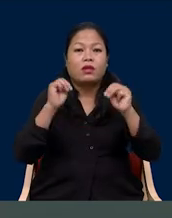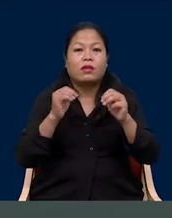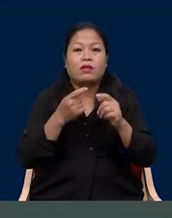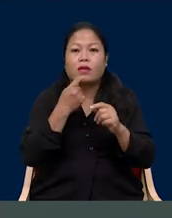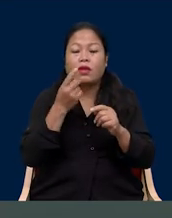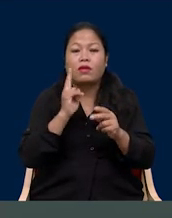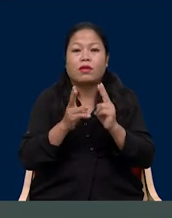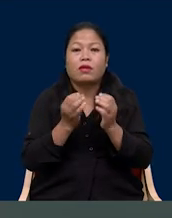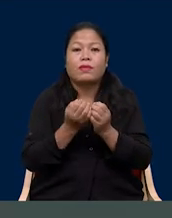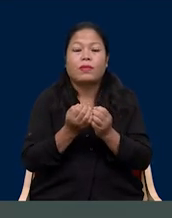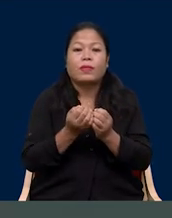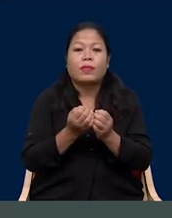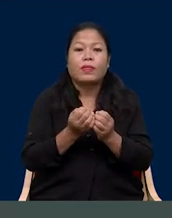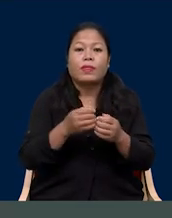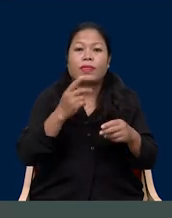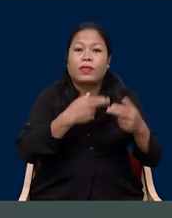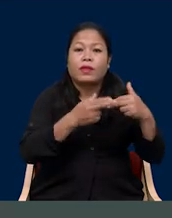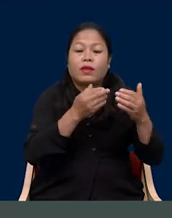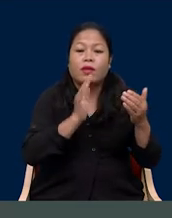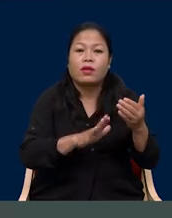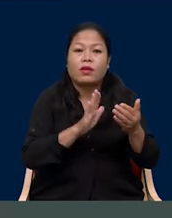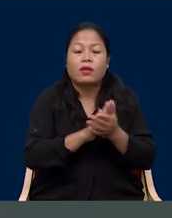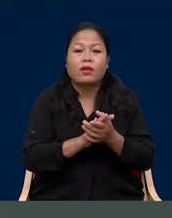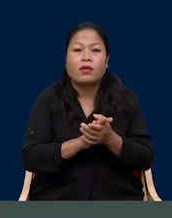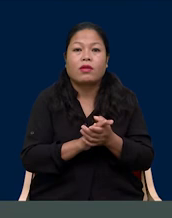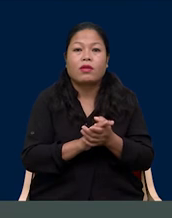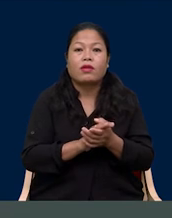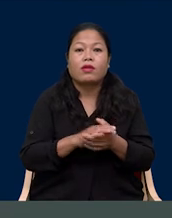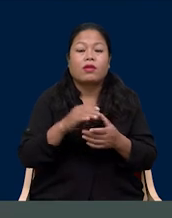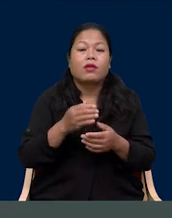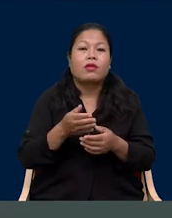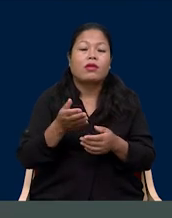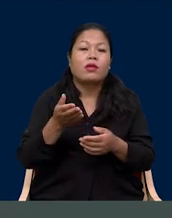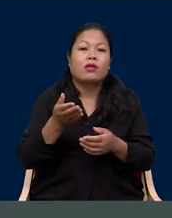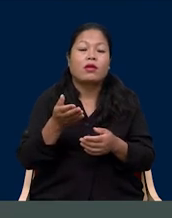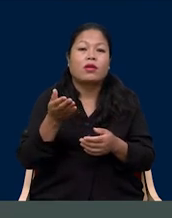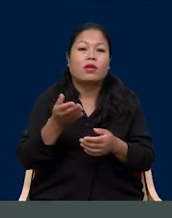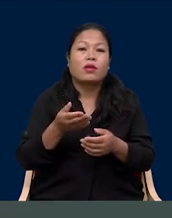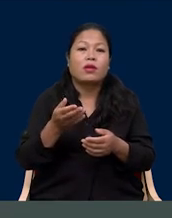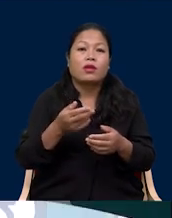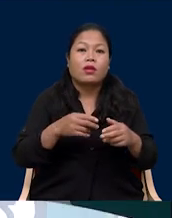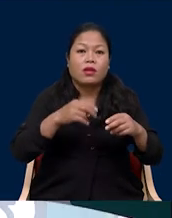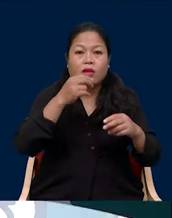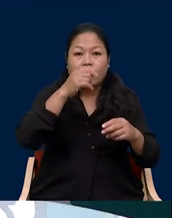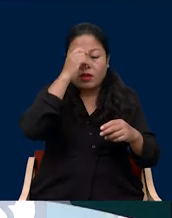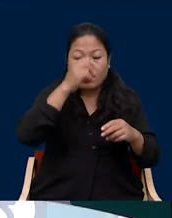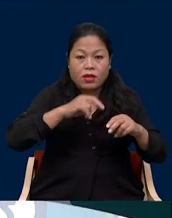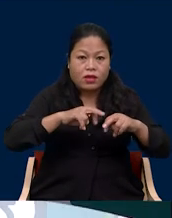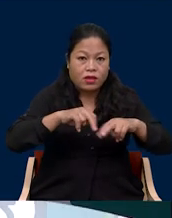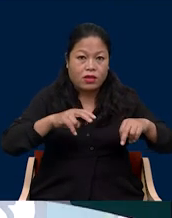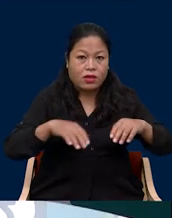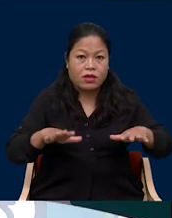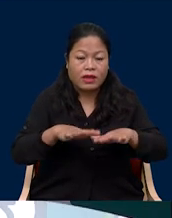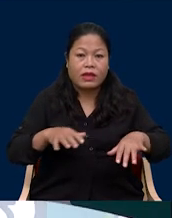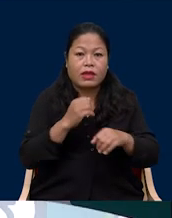एकदमै इम्पोर्टेन्ट र क्रुसियल स्टेप हामीले लिनुपर्ने हो भने चाहिँ किन रिसर्च इनोभेसन जुन अरू हाम्रो प्यानलिस्टहरूले पनि भनिसक्नु भयो, रिसर्च